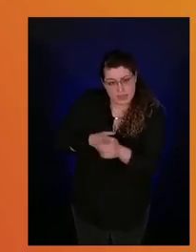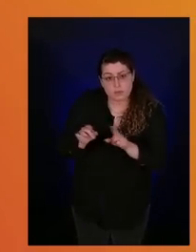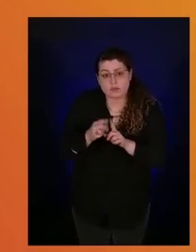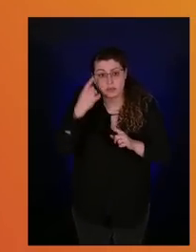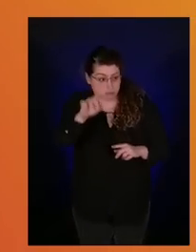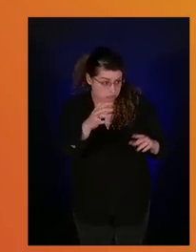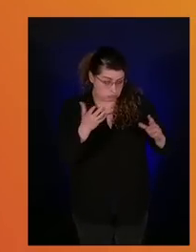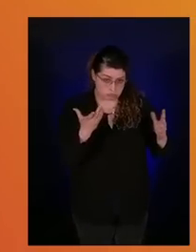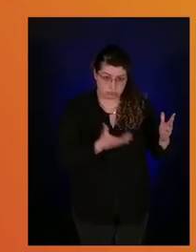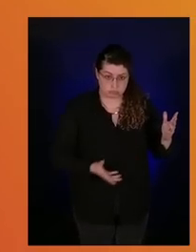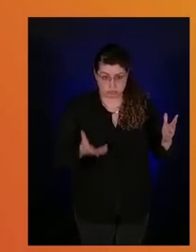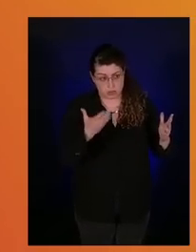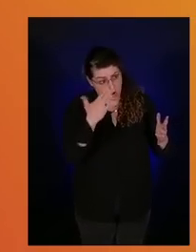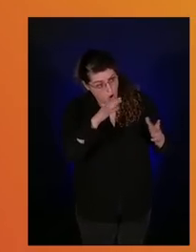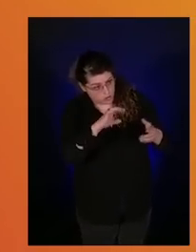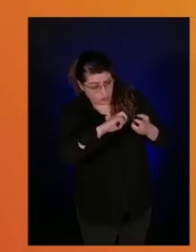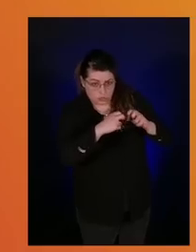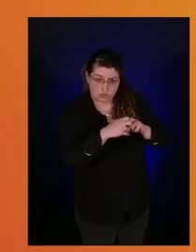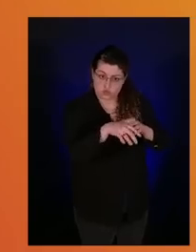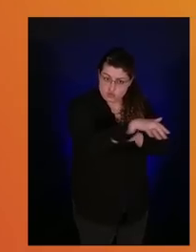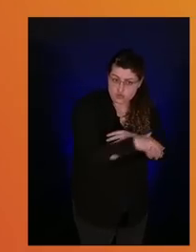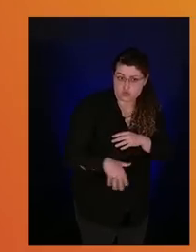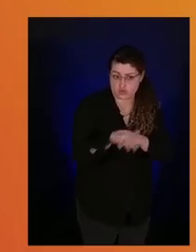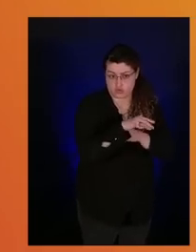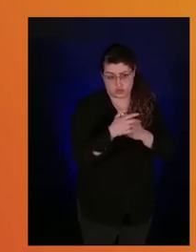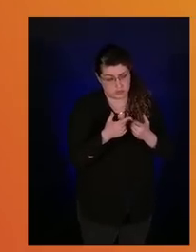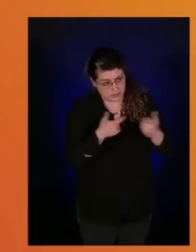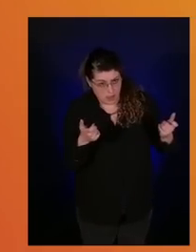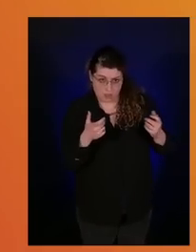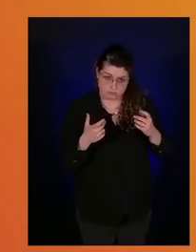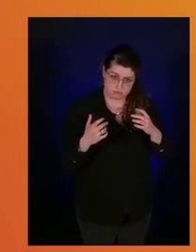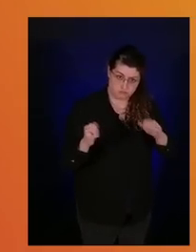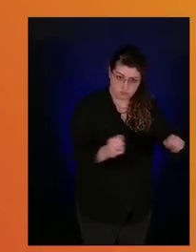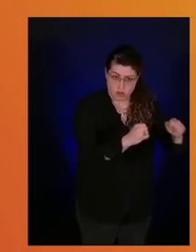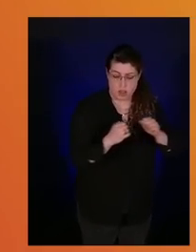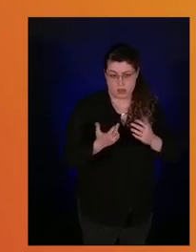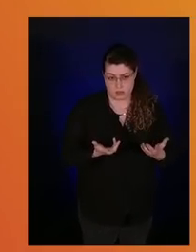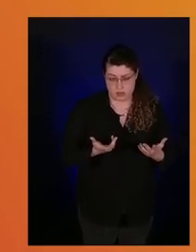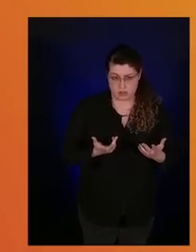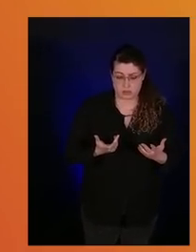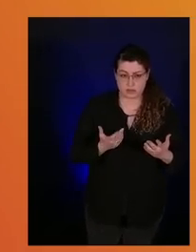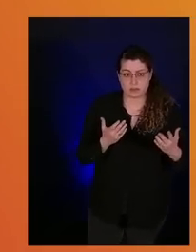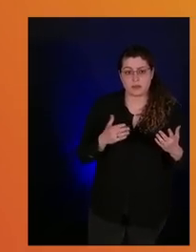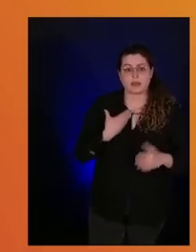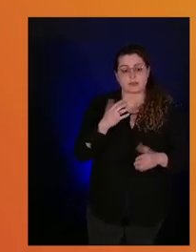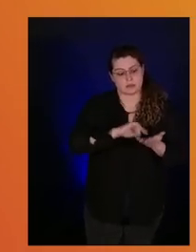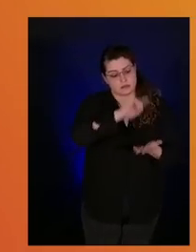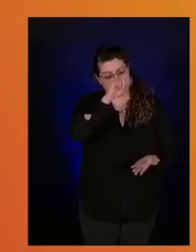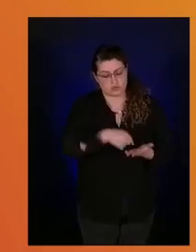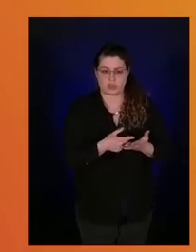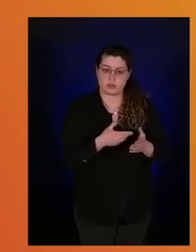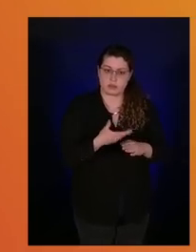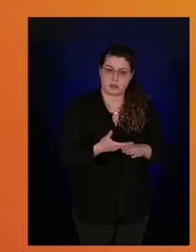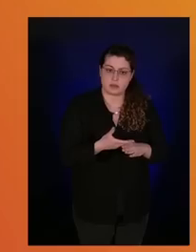pour coopérer avec les autres organisations sous ces différentes formes. Grâce au vote des budgets prévisionnels, des